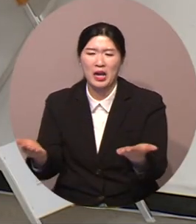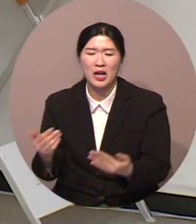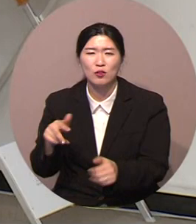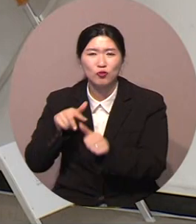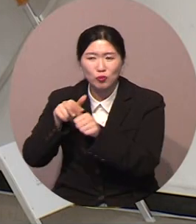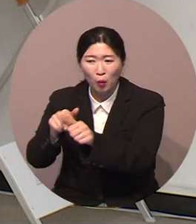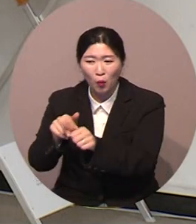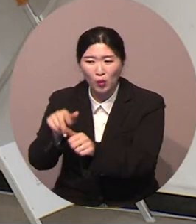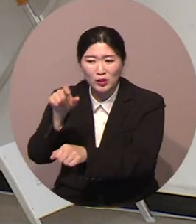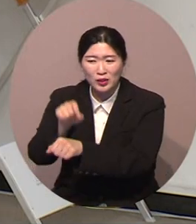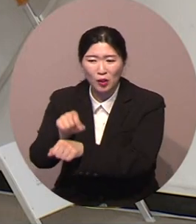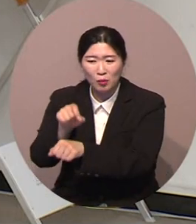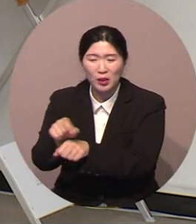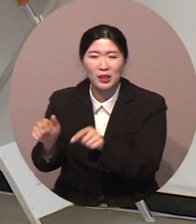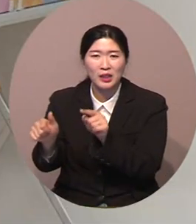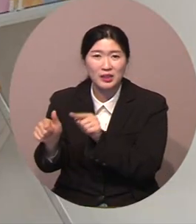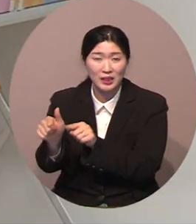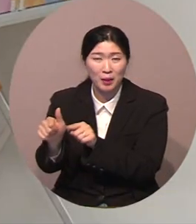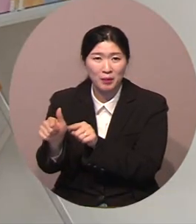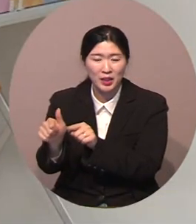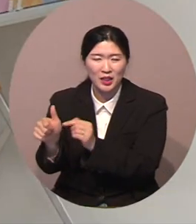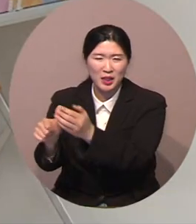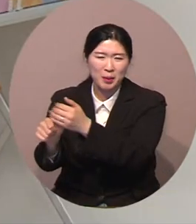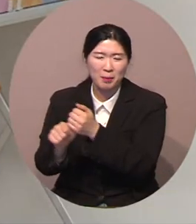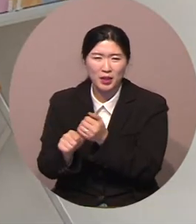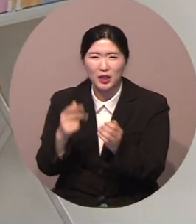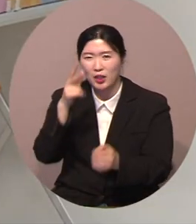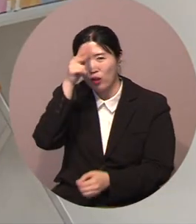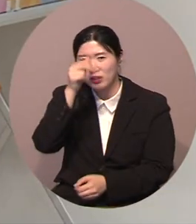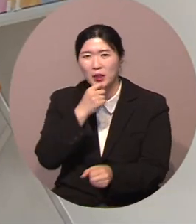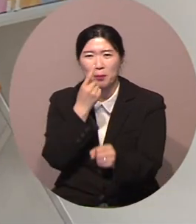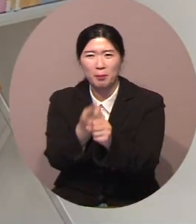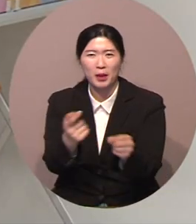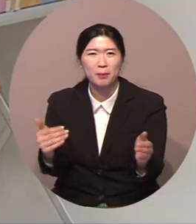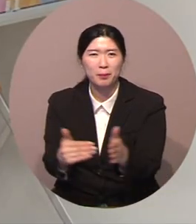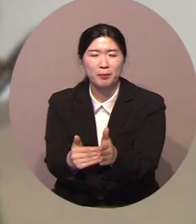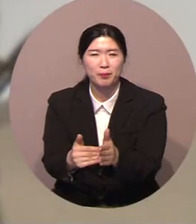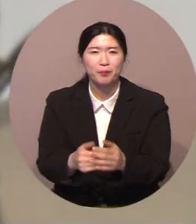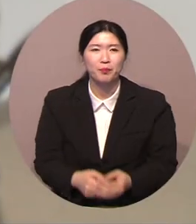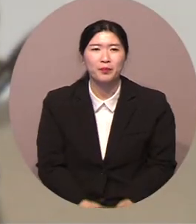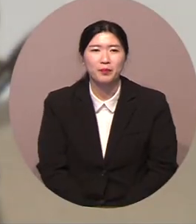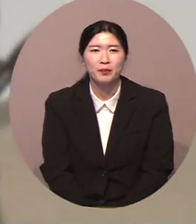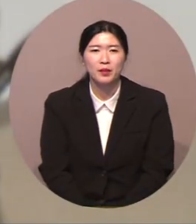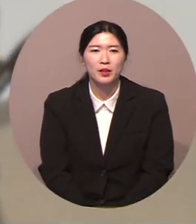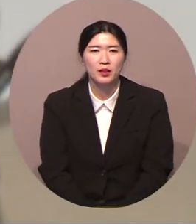후보자의 선거 사무원이 지방 의원도 경찰에 고발했습니다